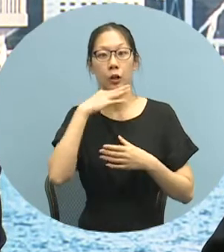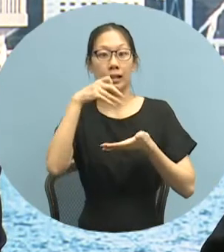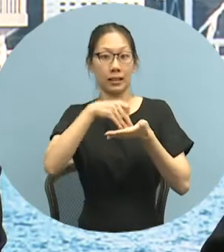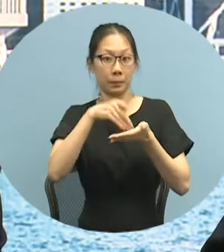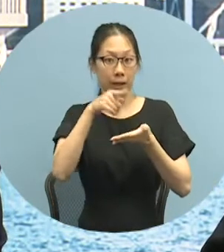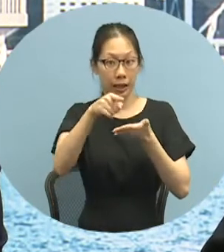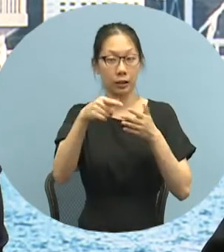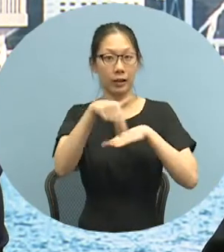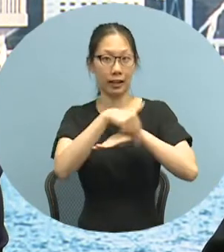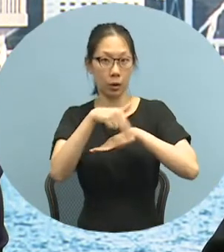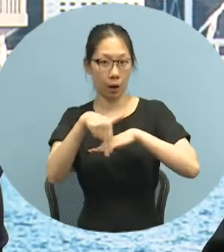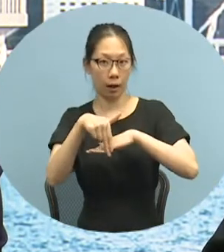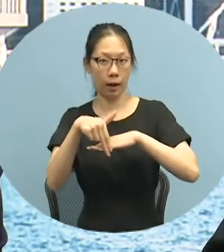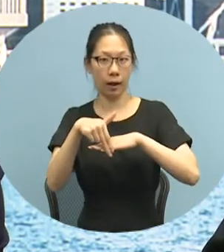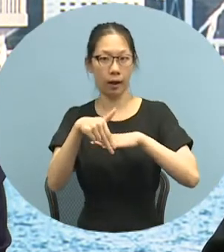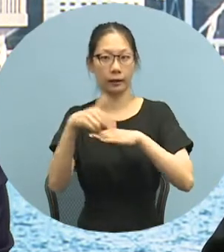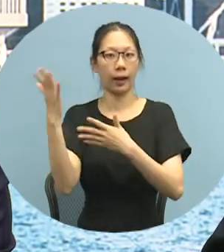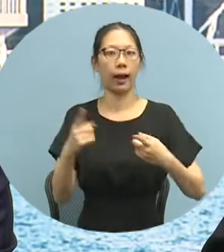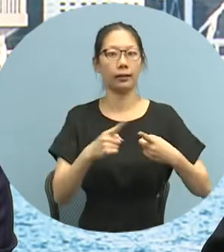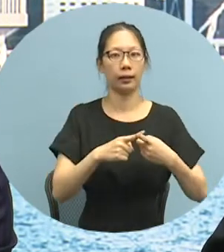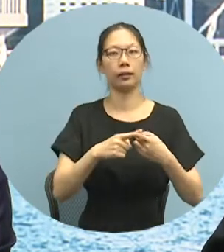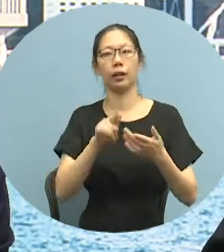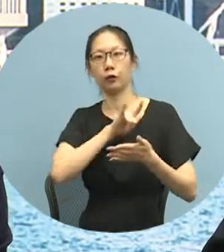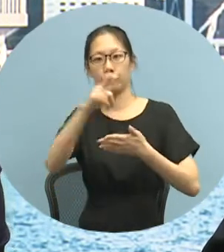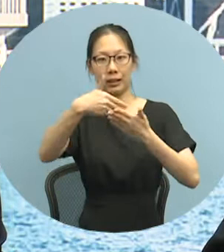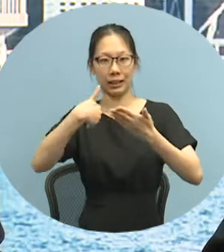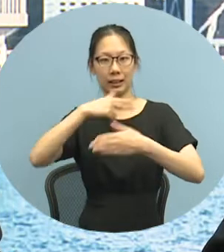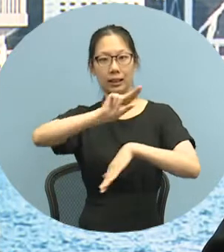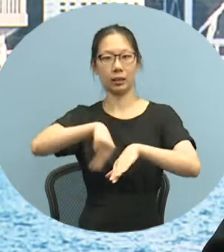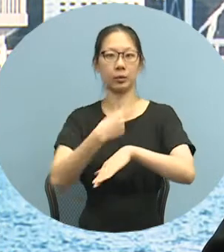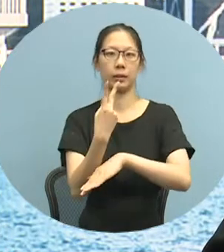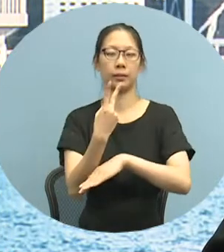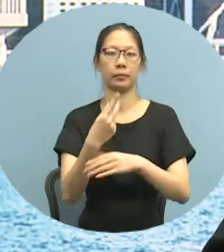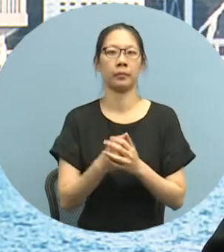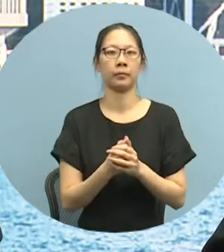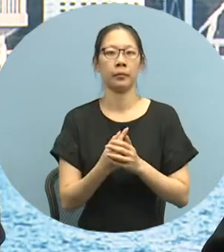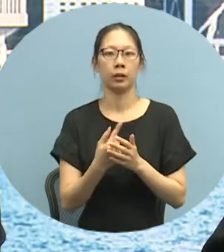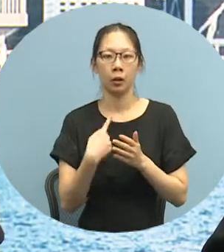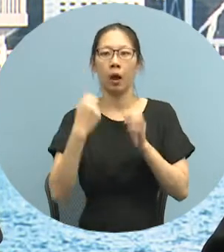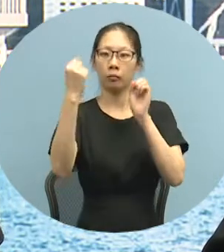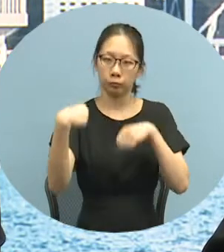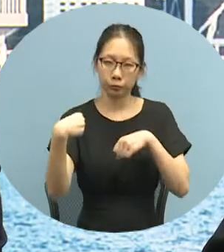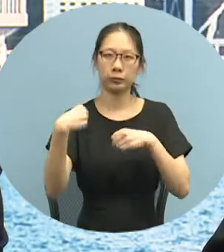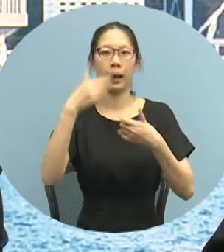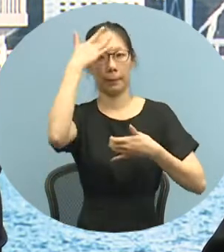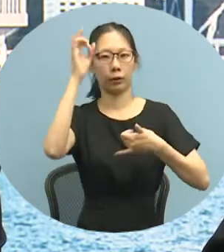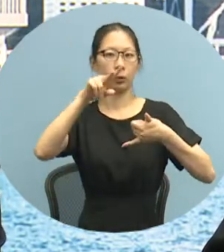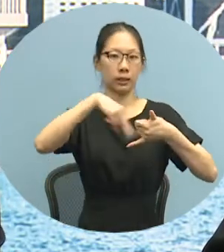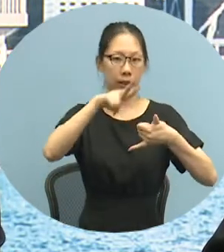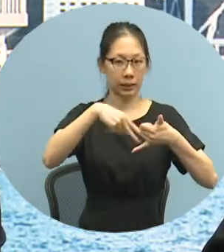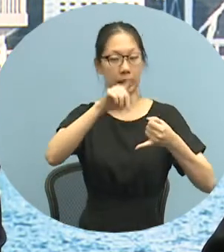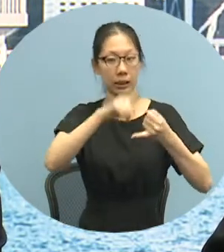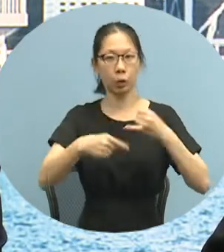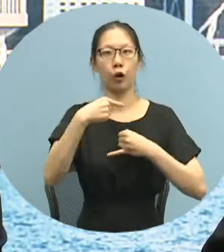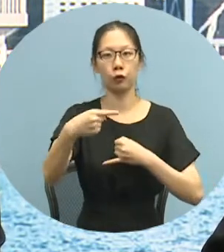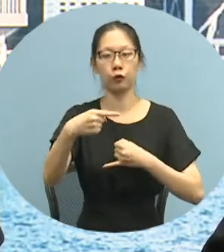客咧，必須喺出發前嘅72小時之內咧，接受兩地互認嘅病毒測試，並且係獲得一個咧係陰性嘅結